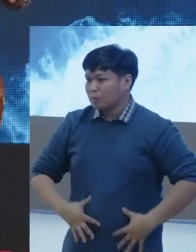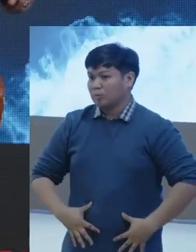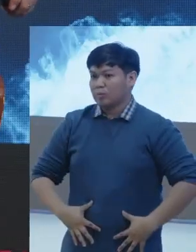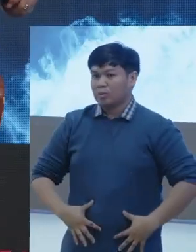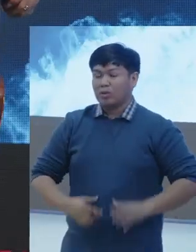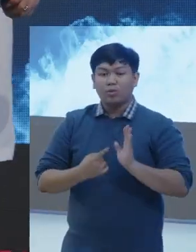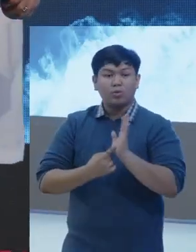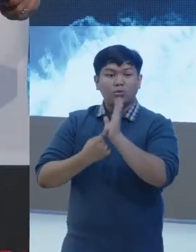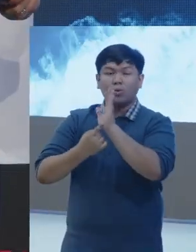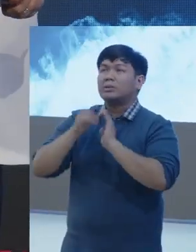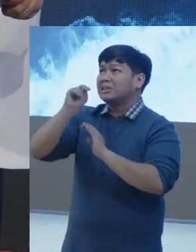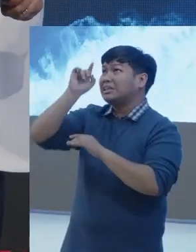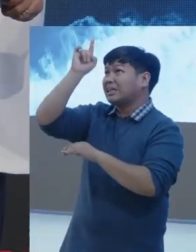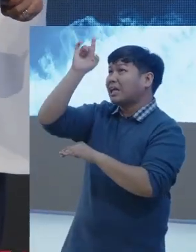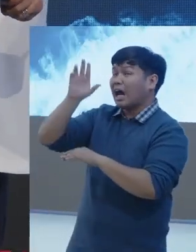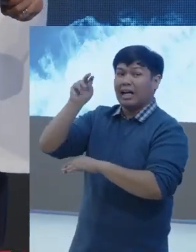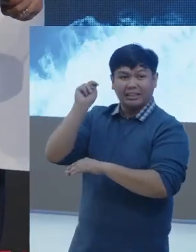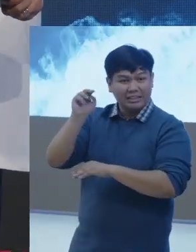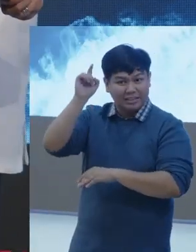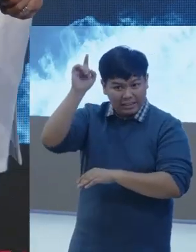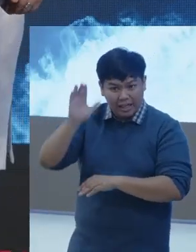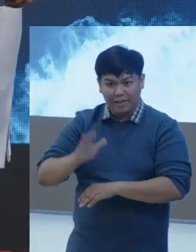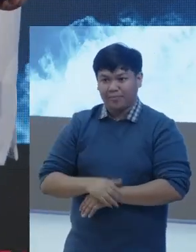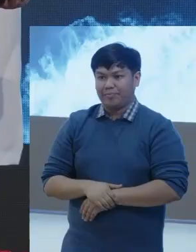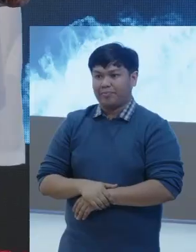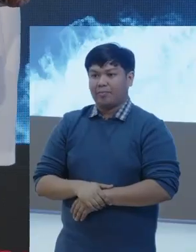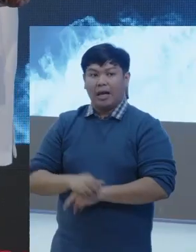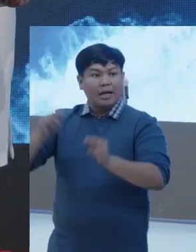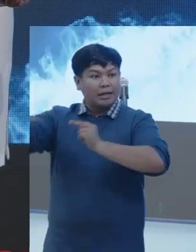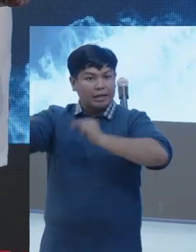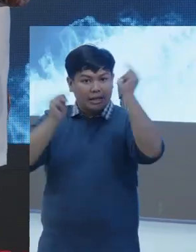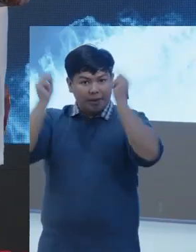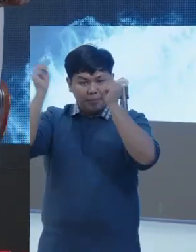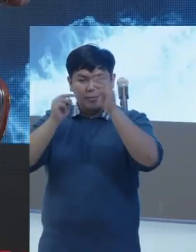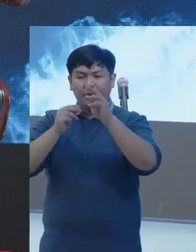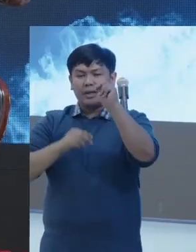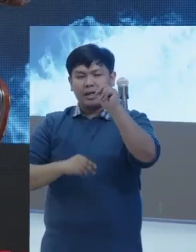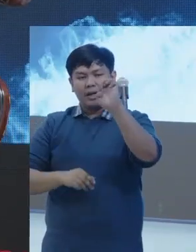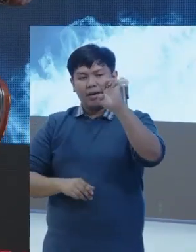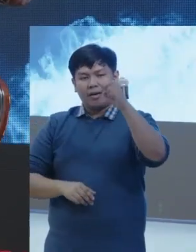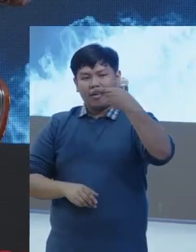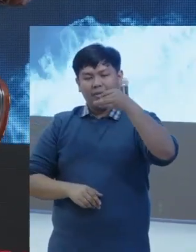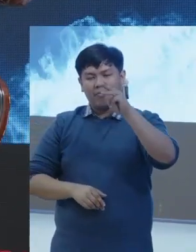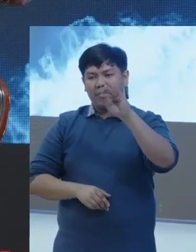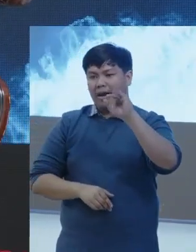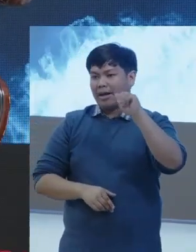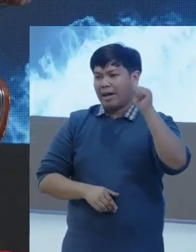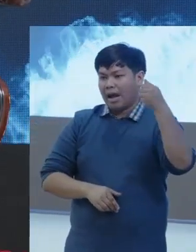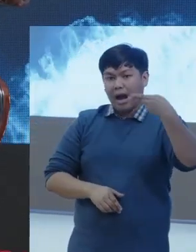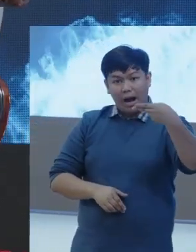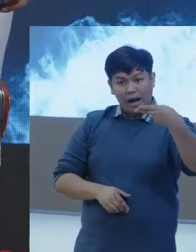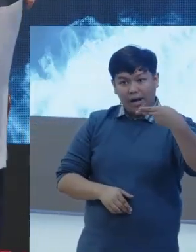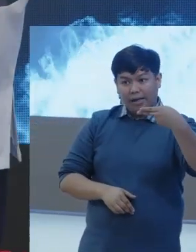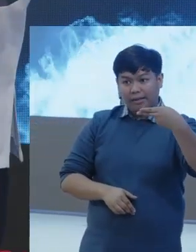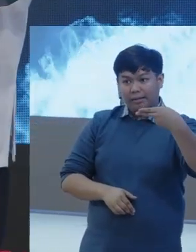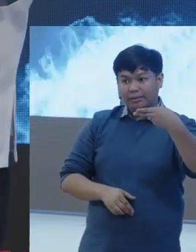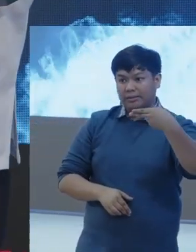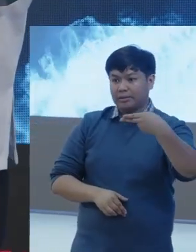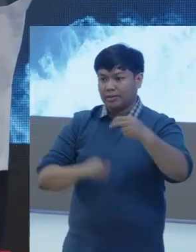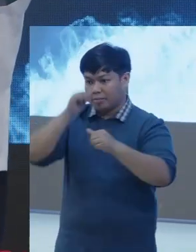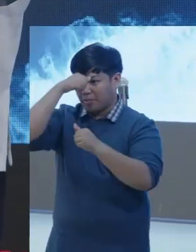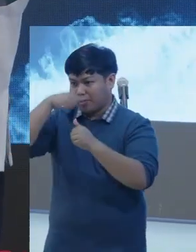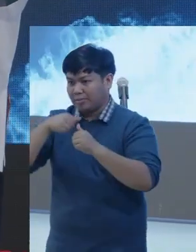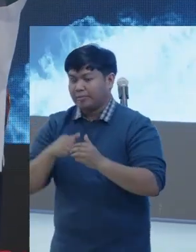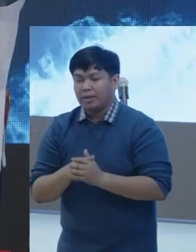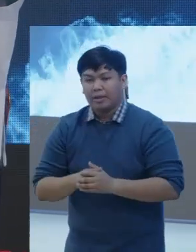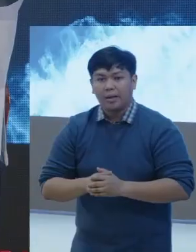mga kaanak, at ng kanyang buong bayang Israel. Sabi niya, now on the 24th day of this month, the